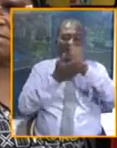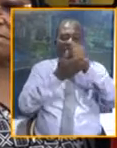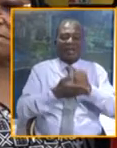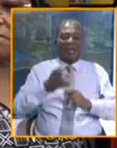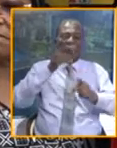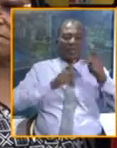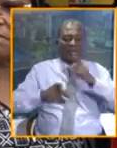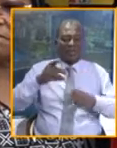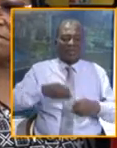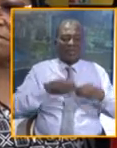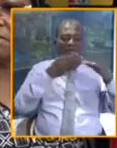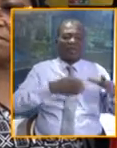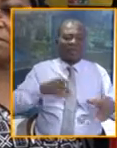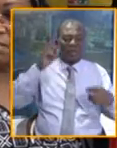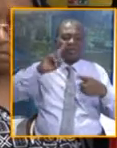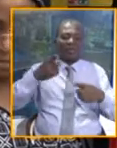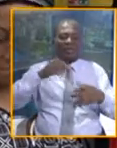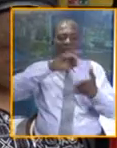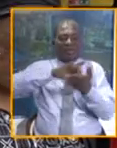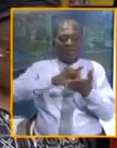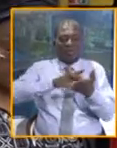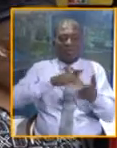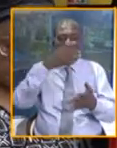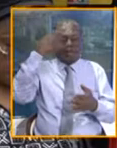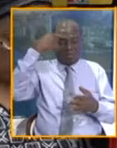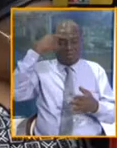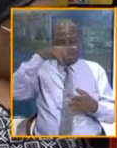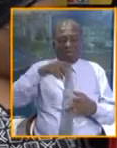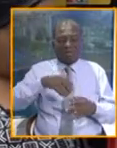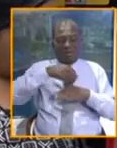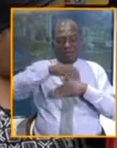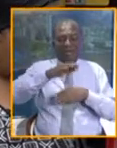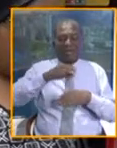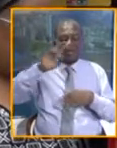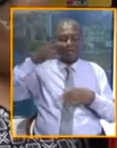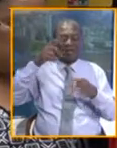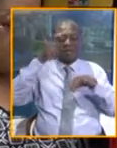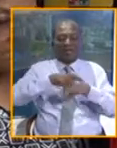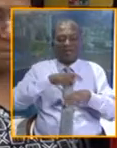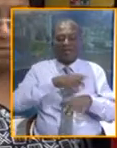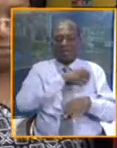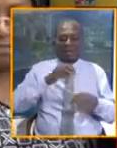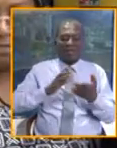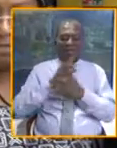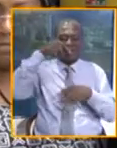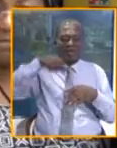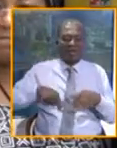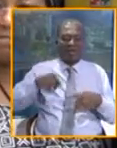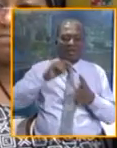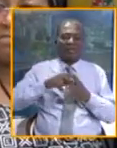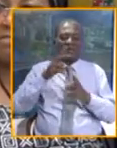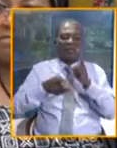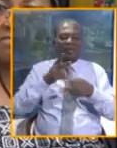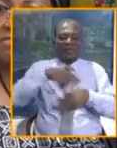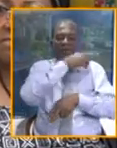un premier temps et en les envoyant vers les centres hospitaliers de référence dans un second temps. Et c'est bien que ce soit une ambulance